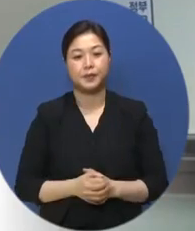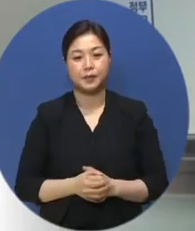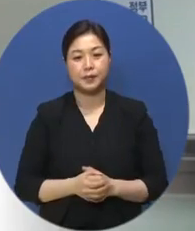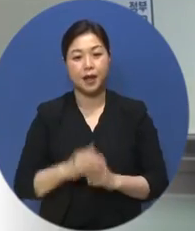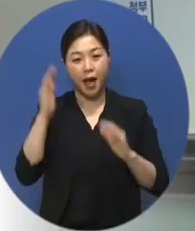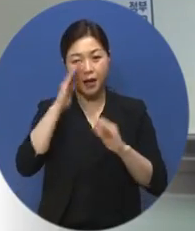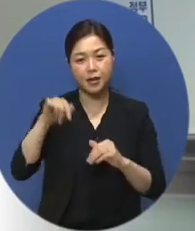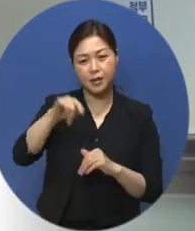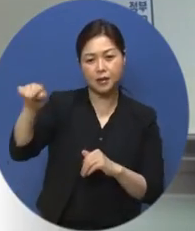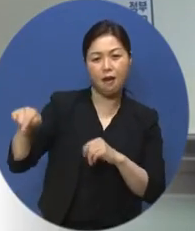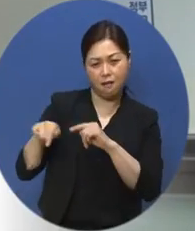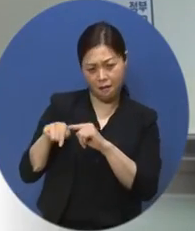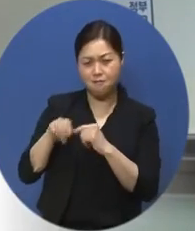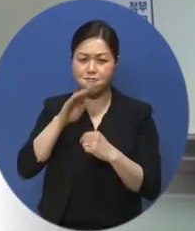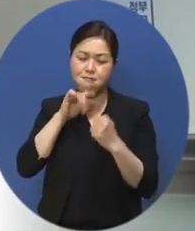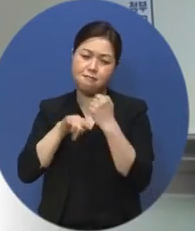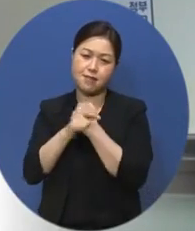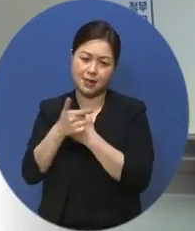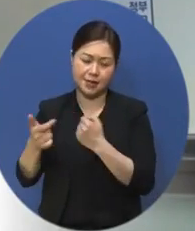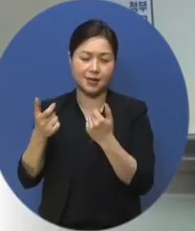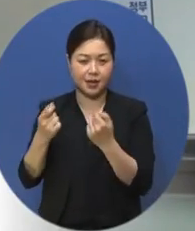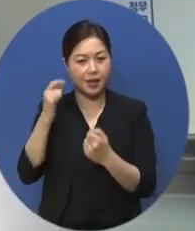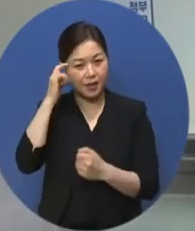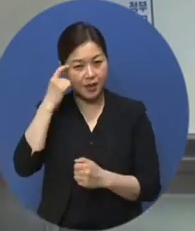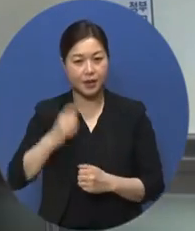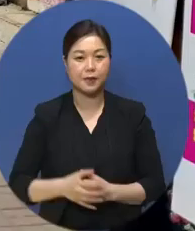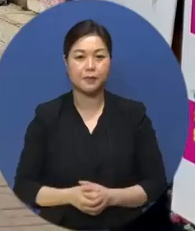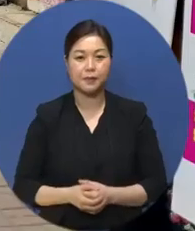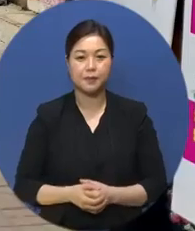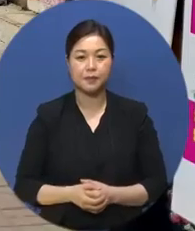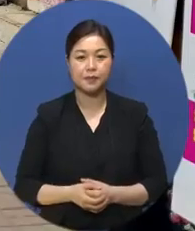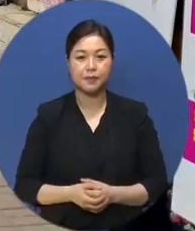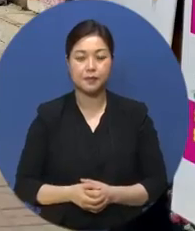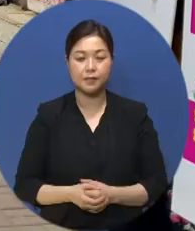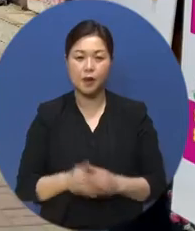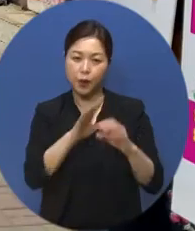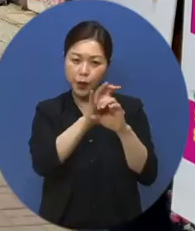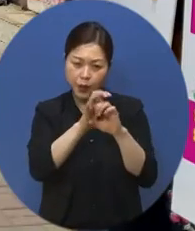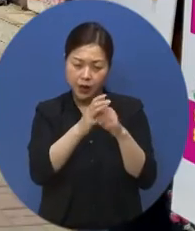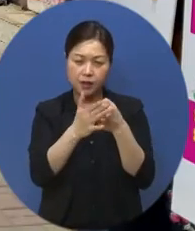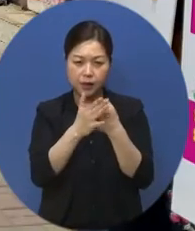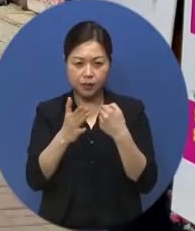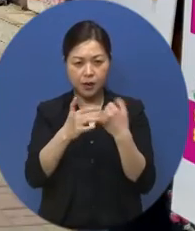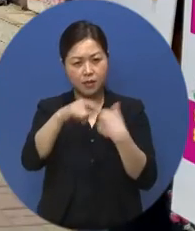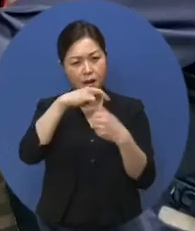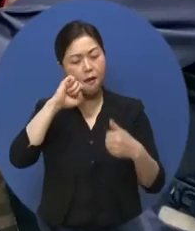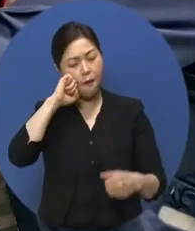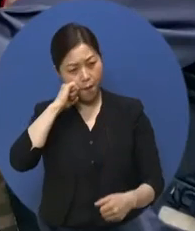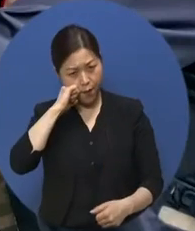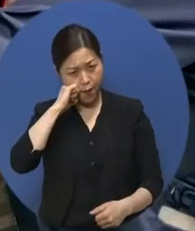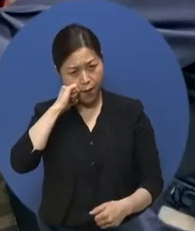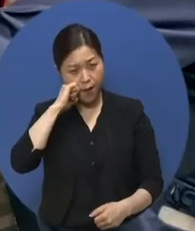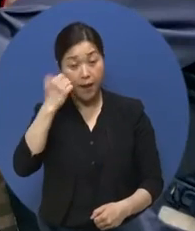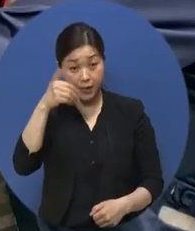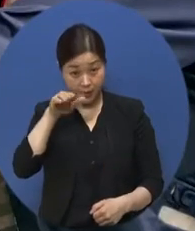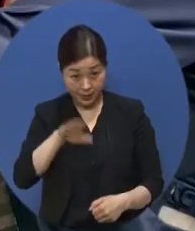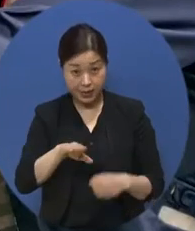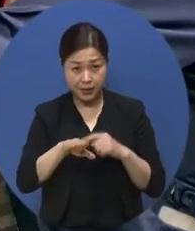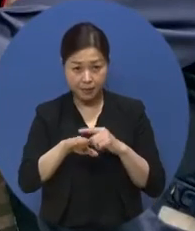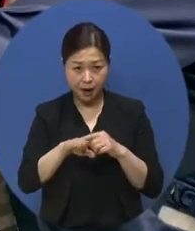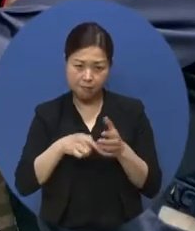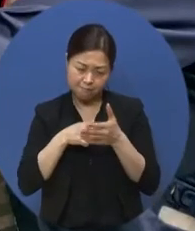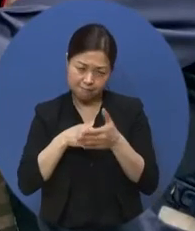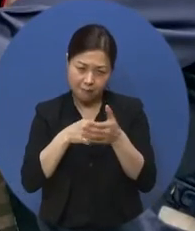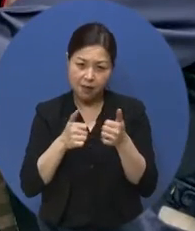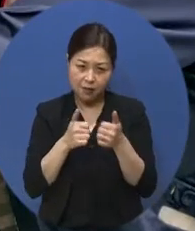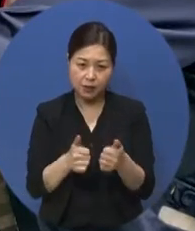학생들에게는 굉장히 큰 의미가 있다고 볼 수 있습니다 그러나 로 어려운 상황 속에서도 꾸준히 이어나가는